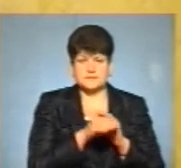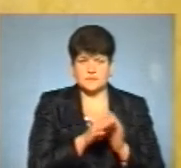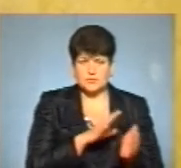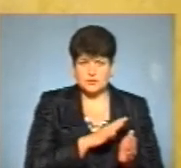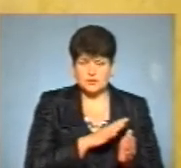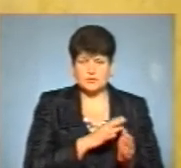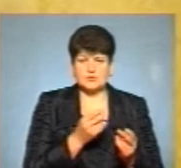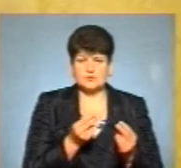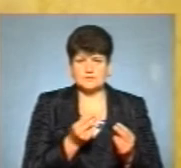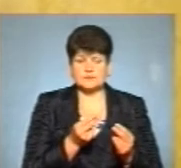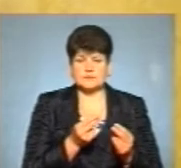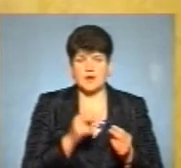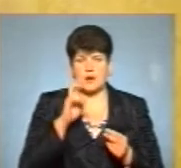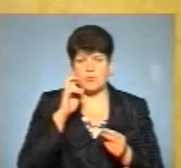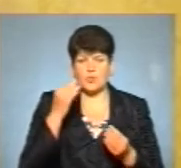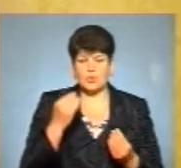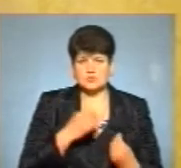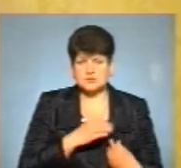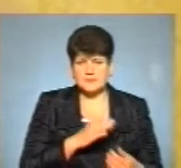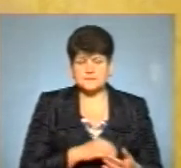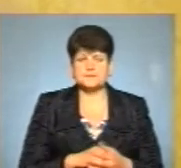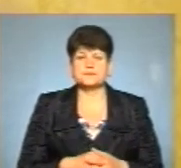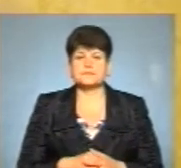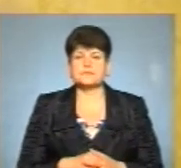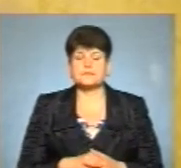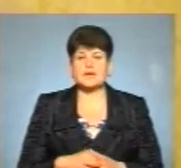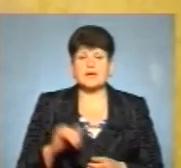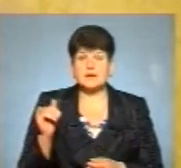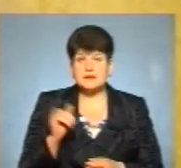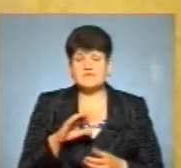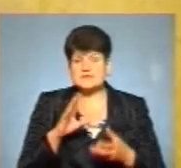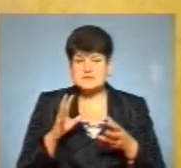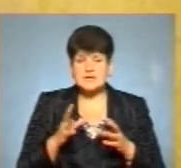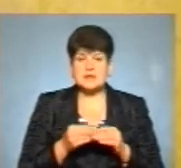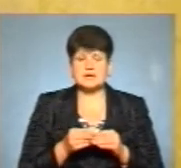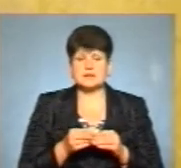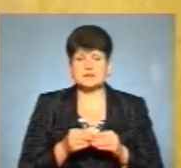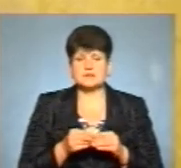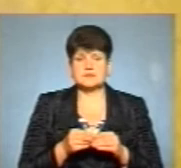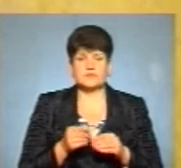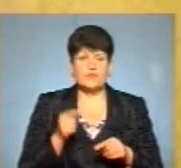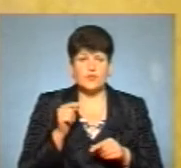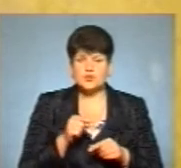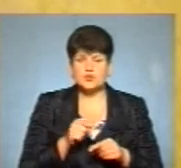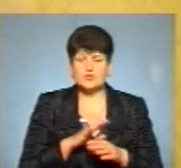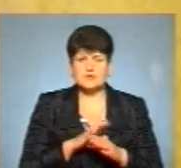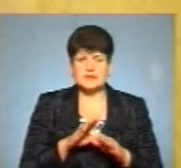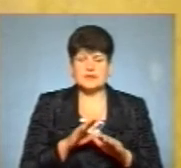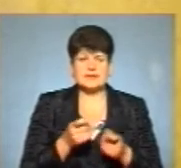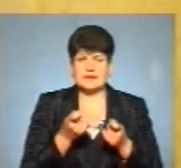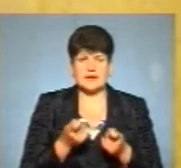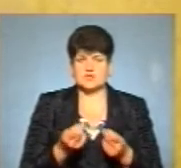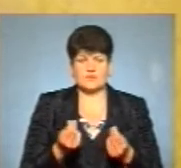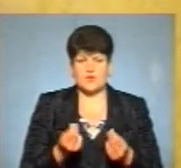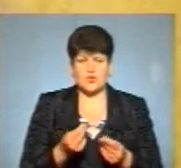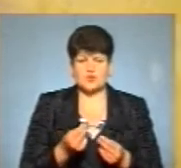общем, як Бог пішла, як кажуть. І воно, ну, взагалі, типу, воно ж, не, ну, кажемо, не дешево коштує,